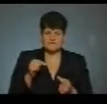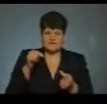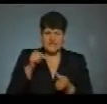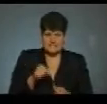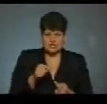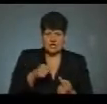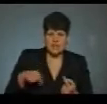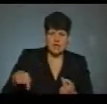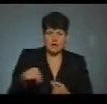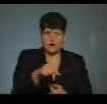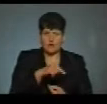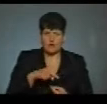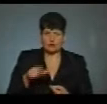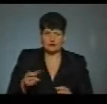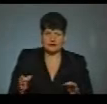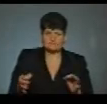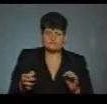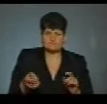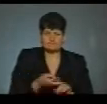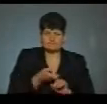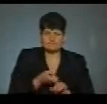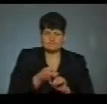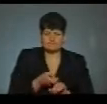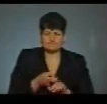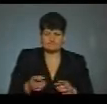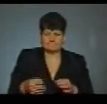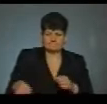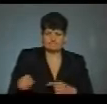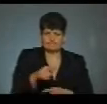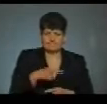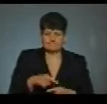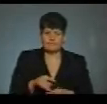осіб, контактних осіб, які були